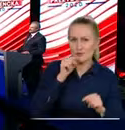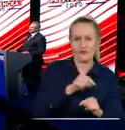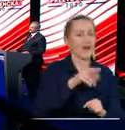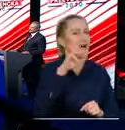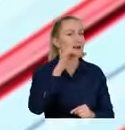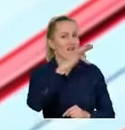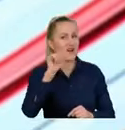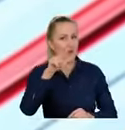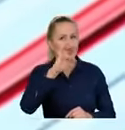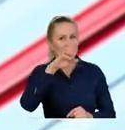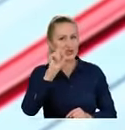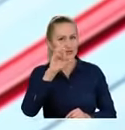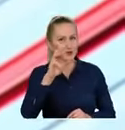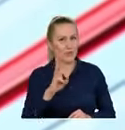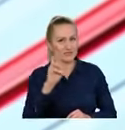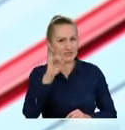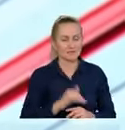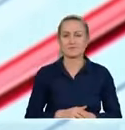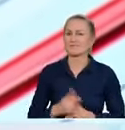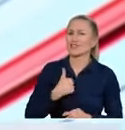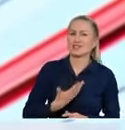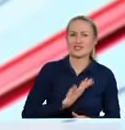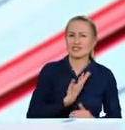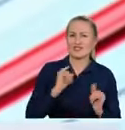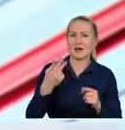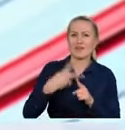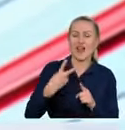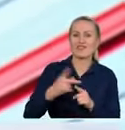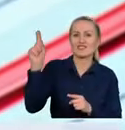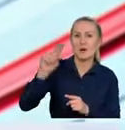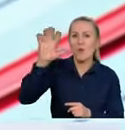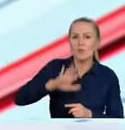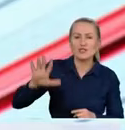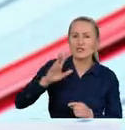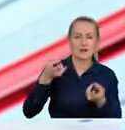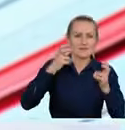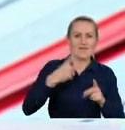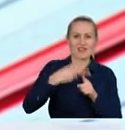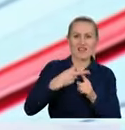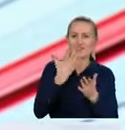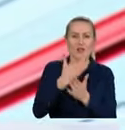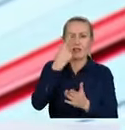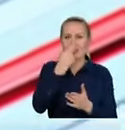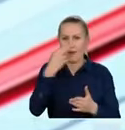teraz odpowiada. Ja mam takie wrażenie, jakby telewizja publiczna stała się ostatnio telewizją tylko i wyłącznie jednego tematu.